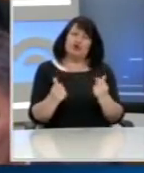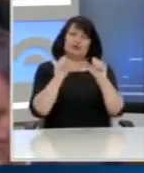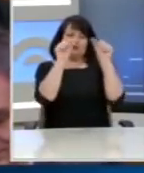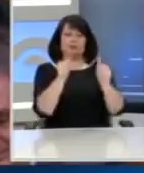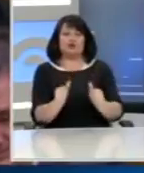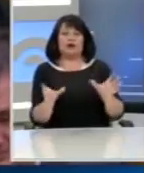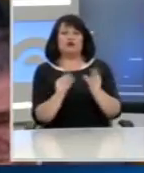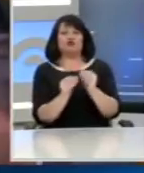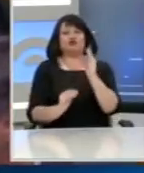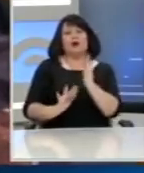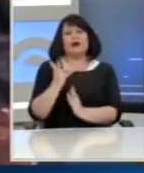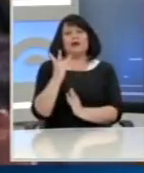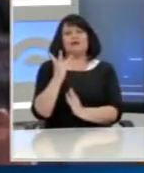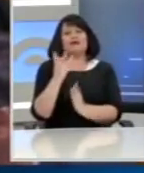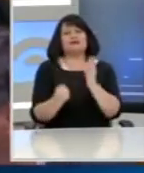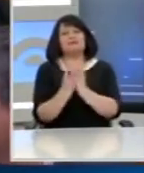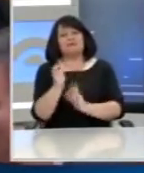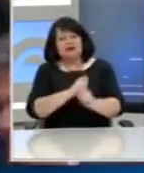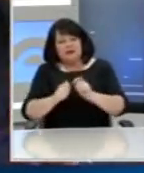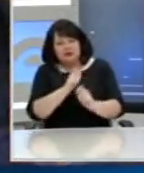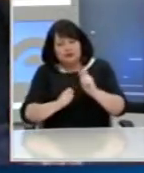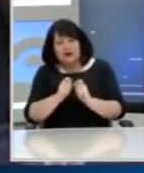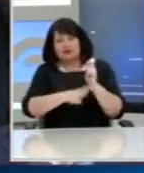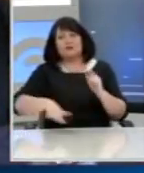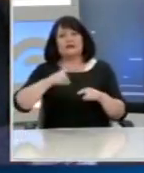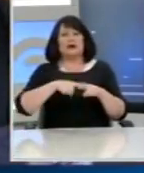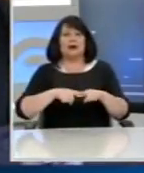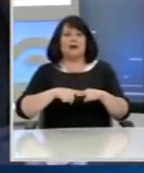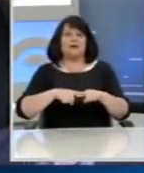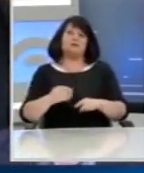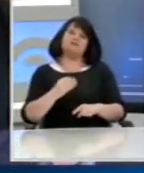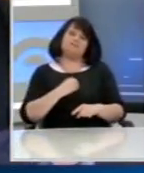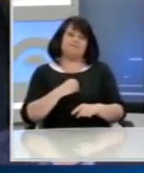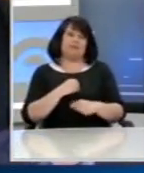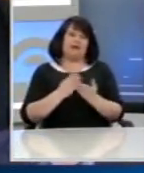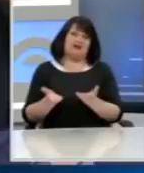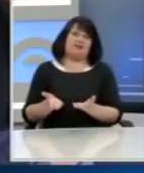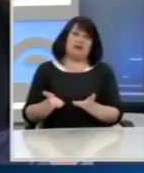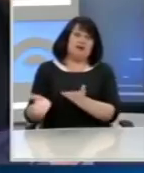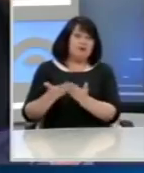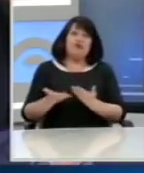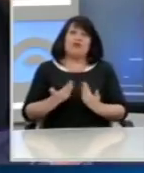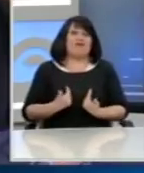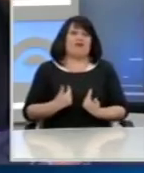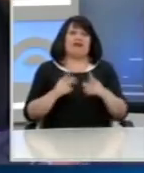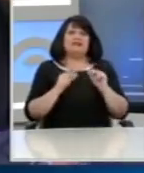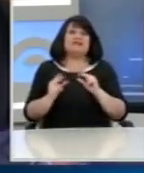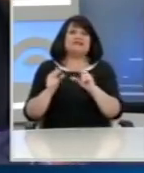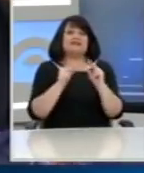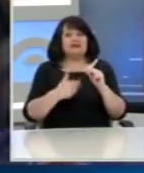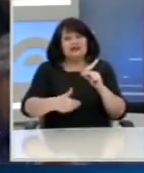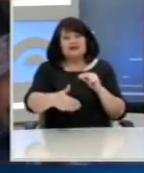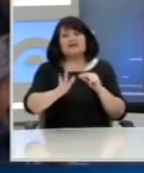της ανάπτυξης, της παραγωγικής συγκρότησης της χώρας. Και λυπάμαι που δεν θα συμβάλλετε σε αυτή τη μεγάλη συζήτηση που ανοίγεται μπροστά